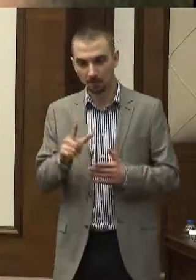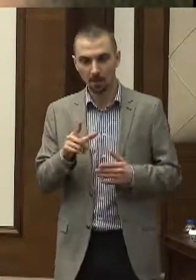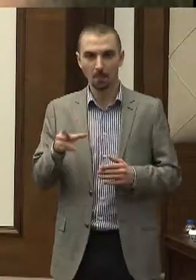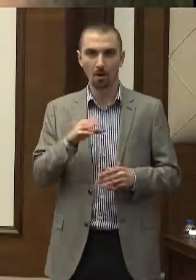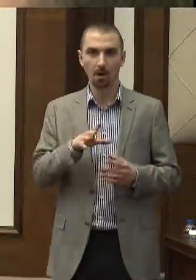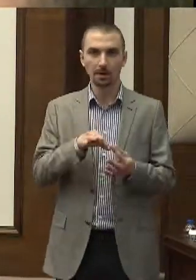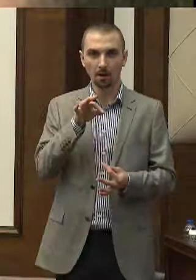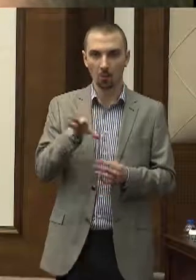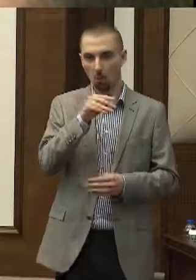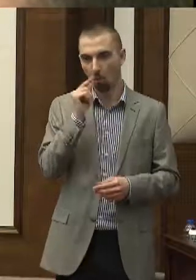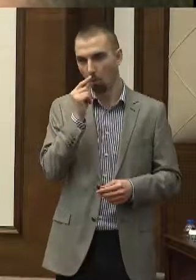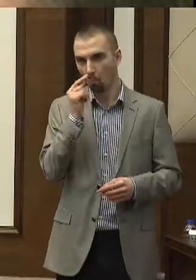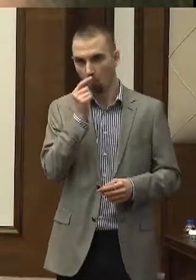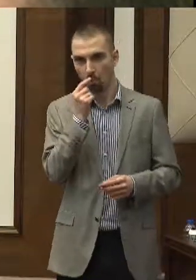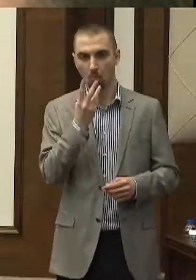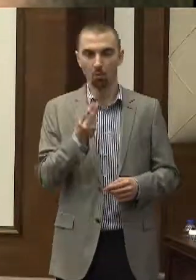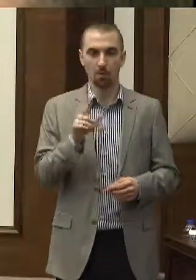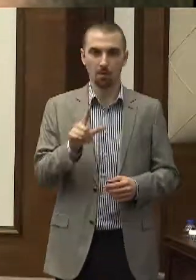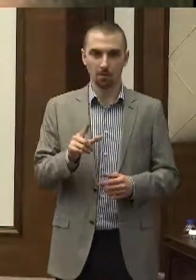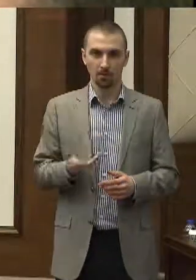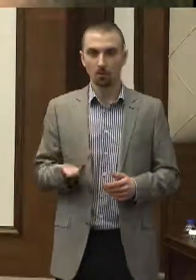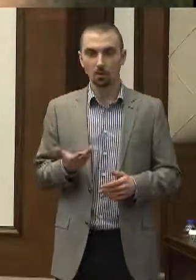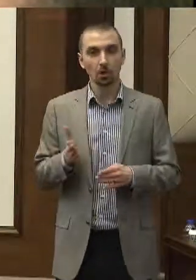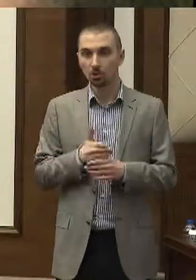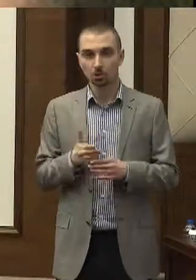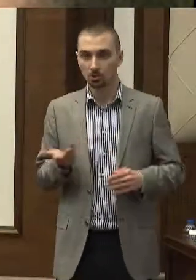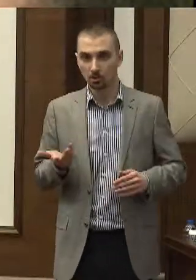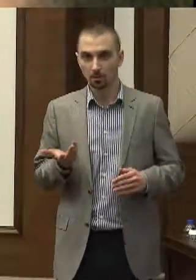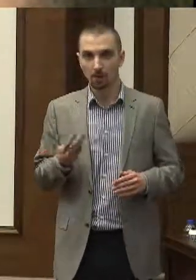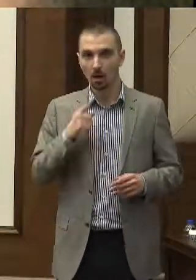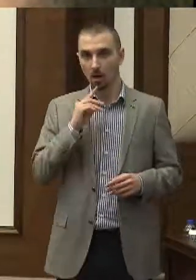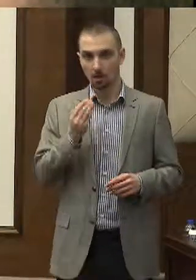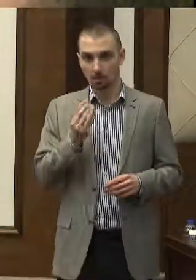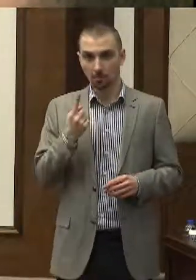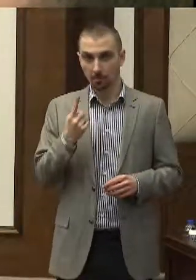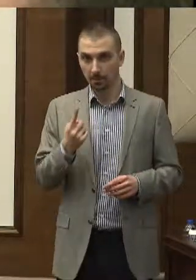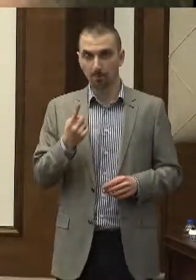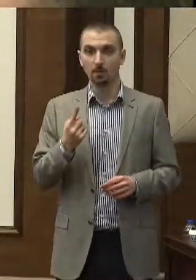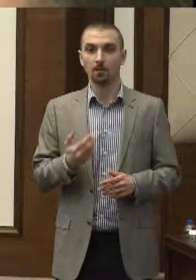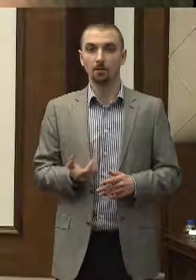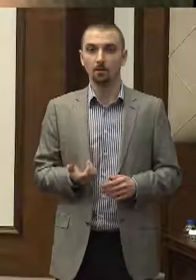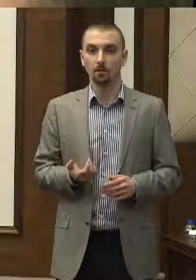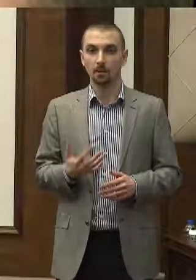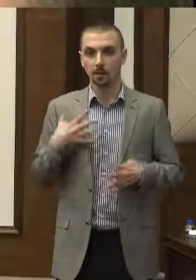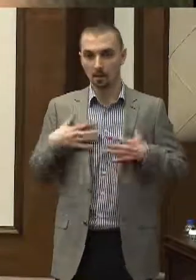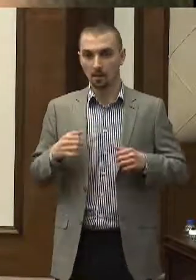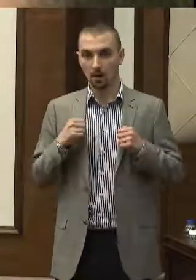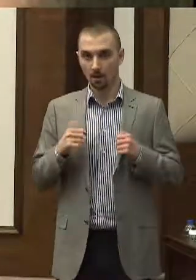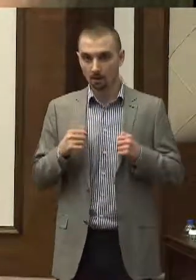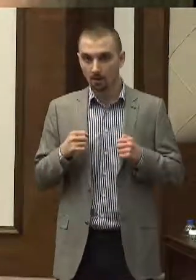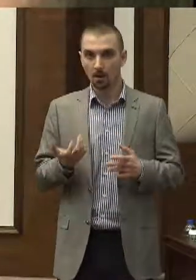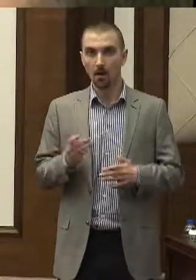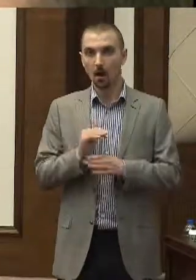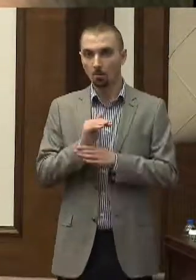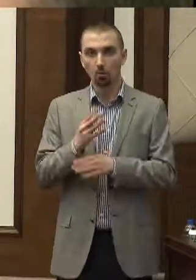yapılmasını faydalı olacağını düşünüyorum. Neden? Çünkü bir gencin bir sağlığından veya